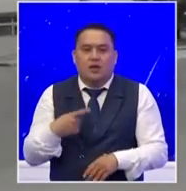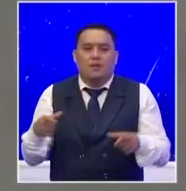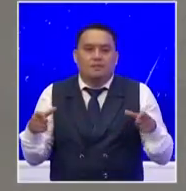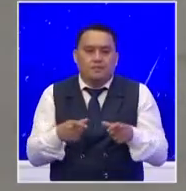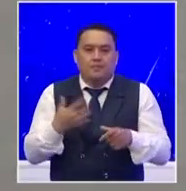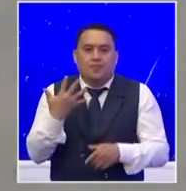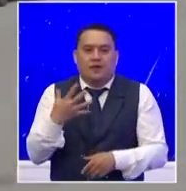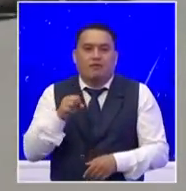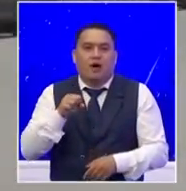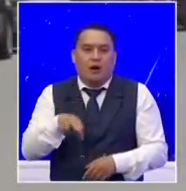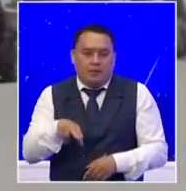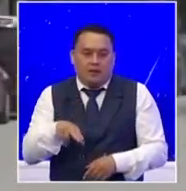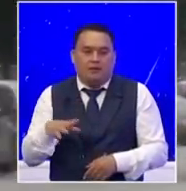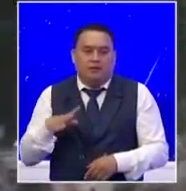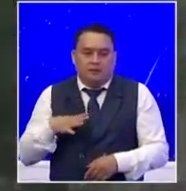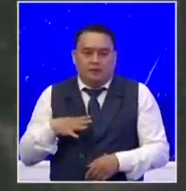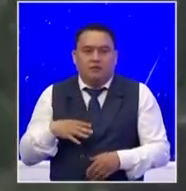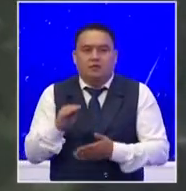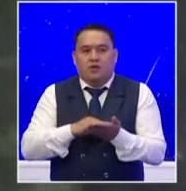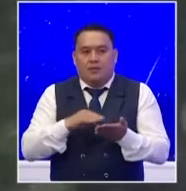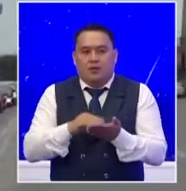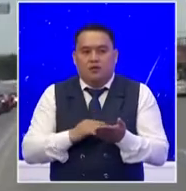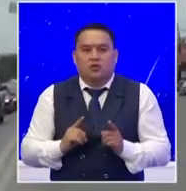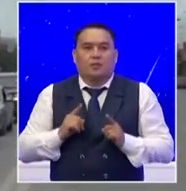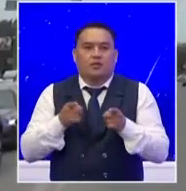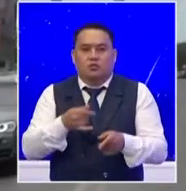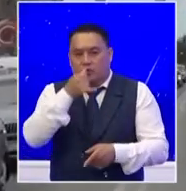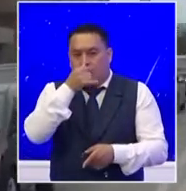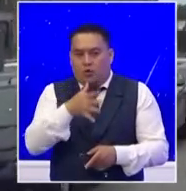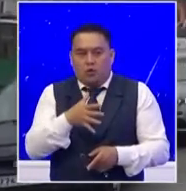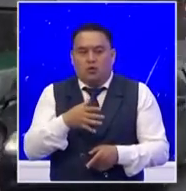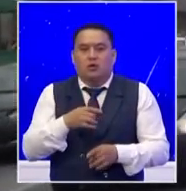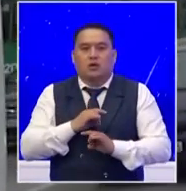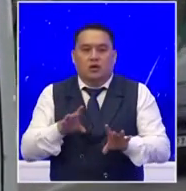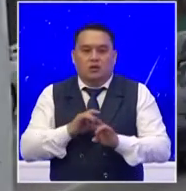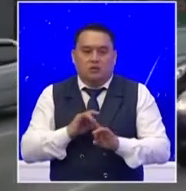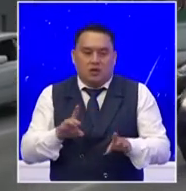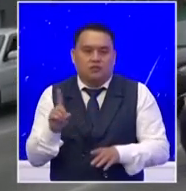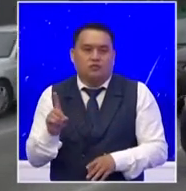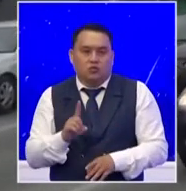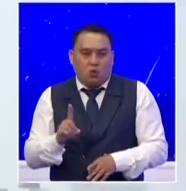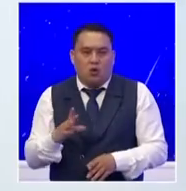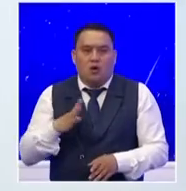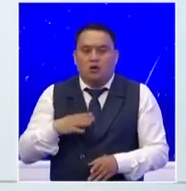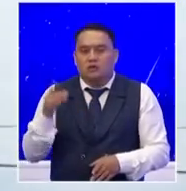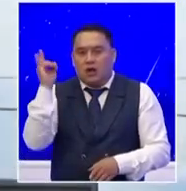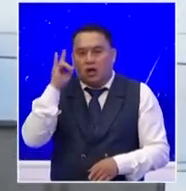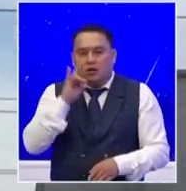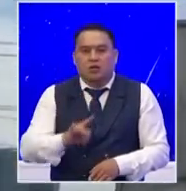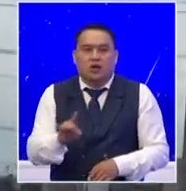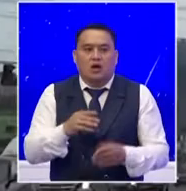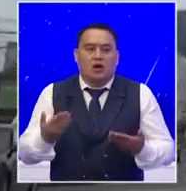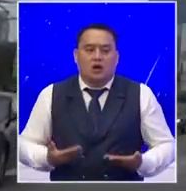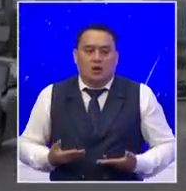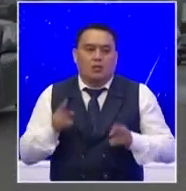начались с 5 апреля. Без предварительной записи никуда не попадешь, говорит Анастасия Панарина. Уроженка Сарканского района сейчас работает